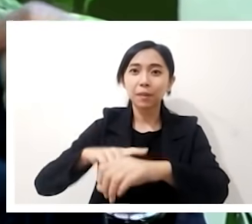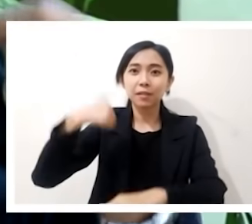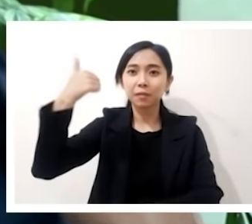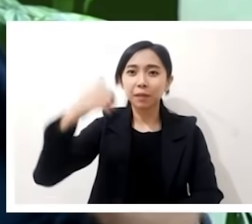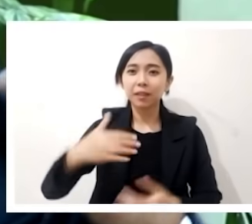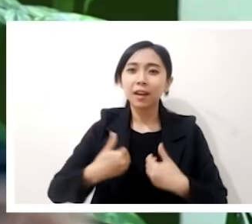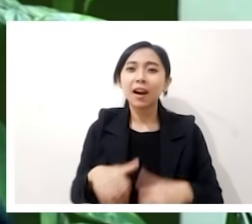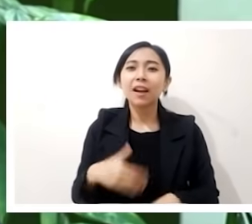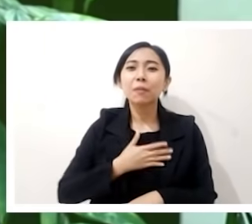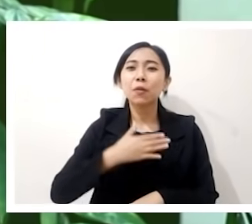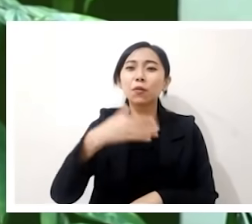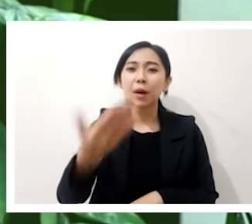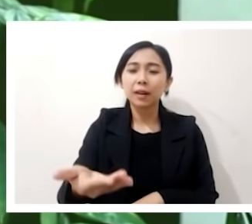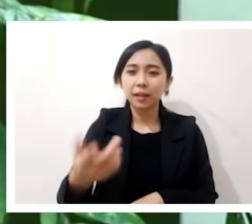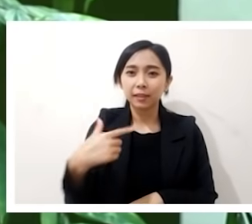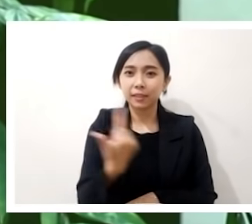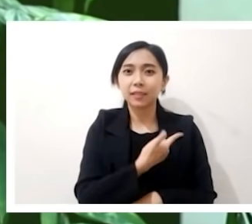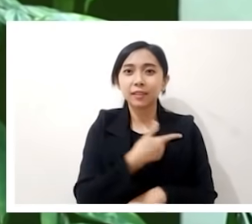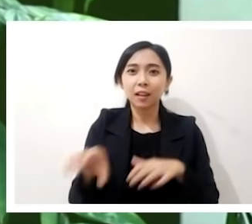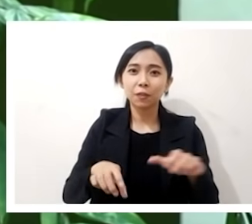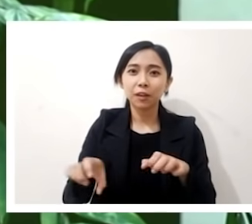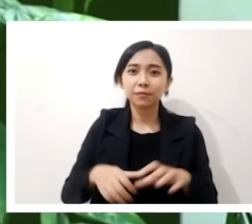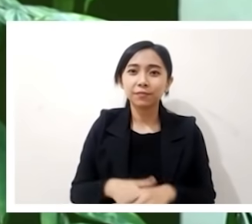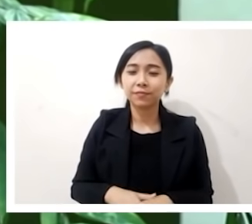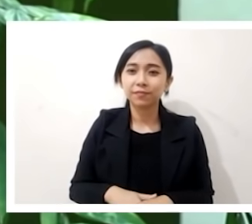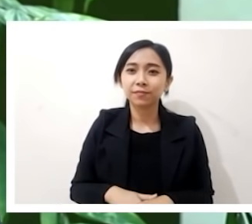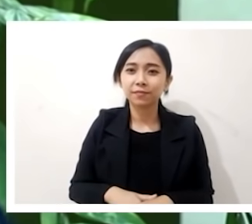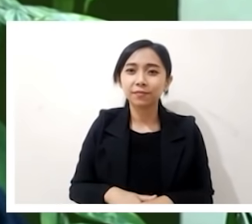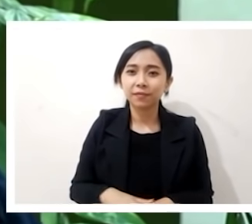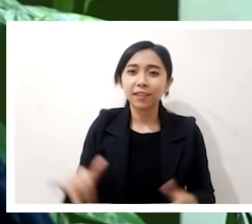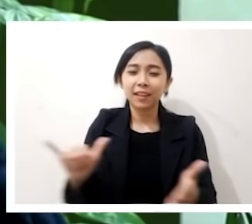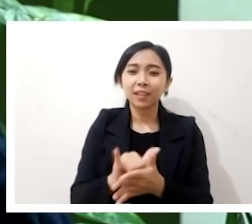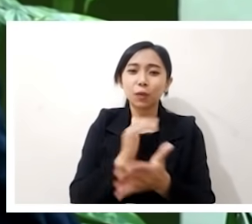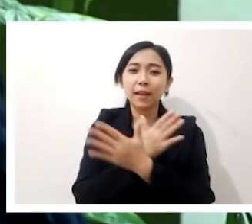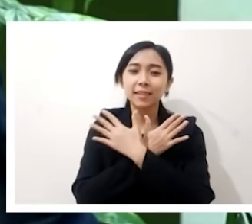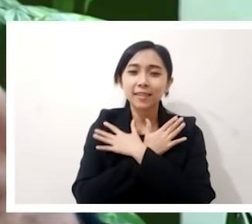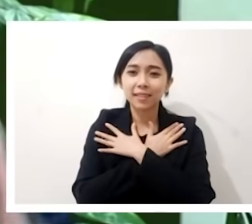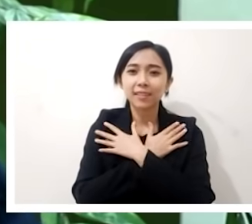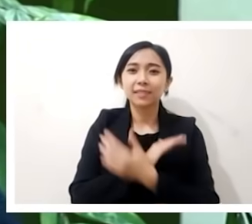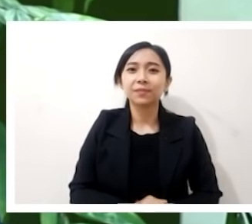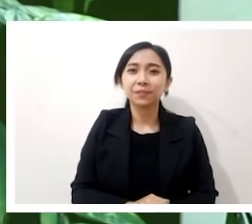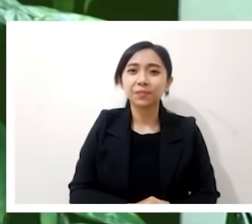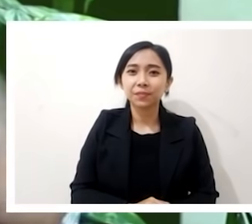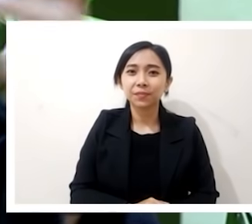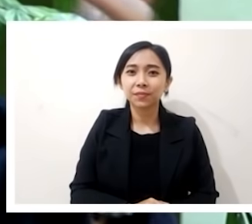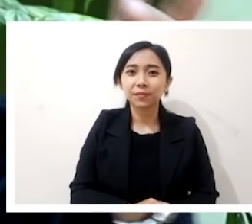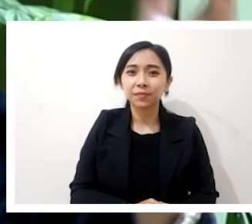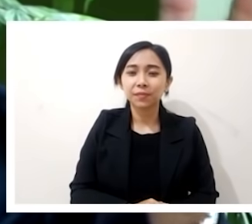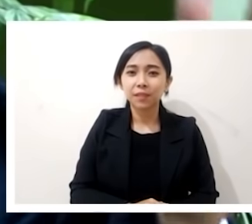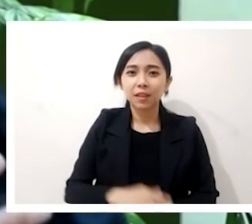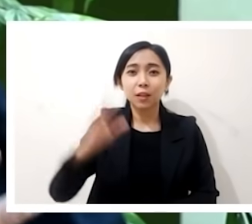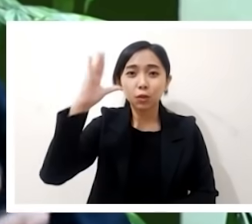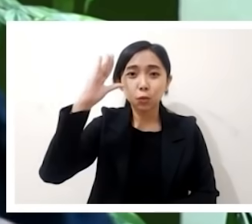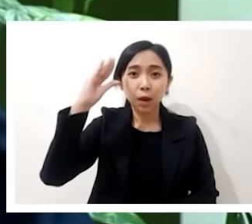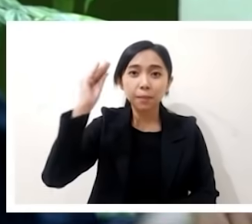ada pengorbanan yang kita lakukan. Dasarnya cinta kasih. Suami ingin